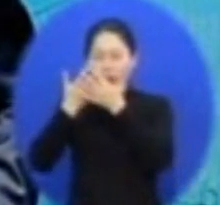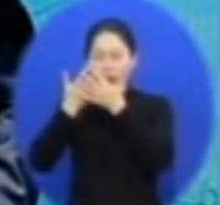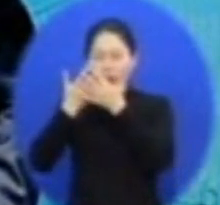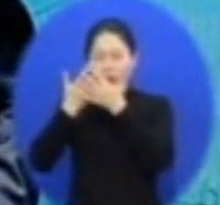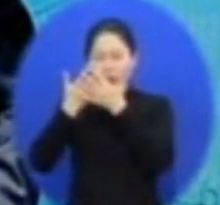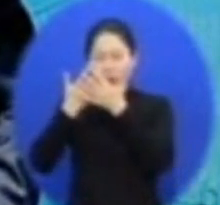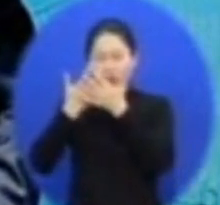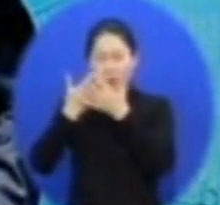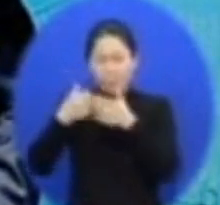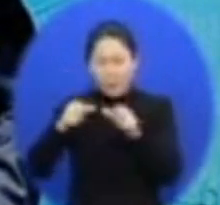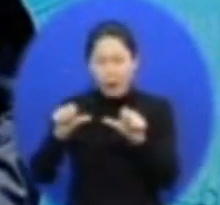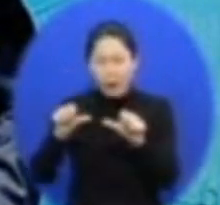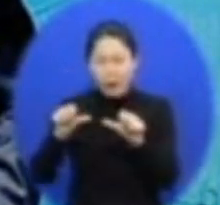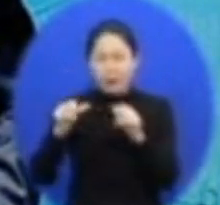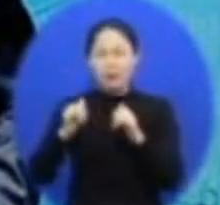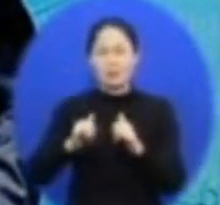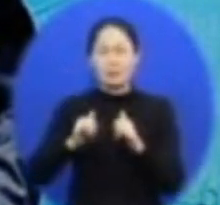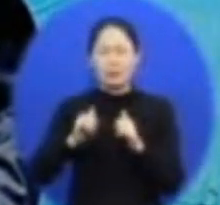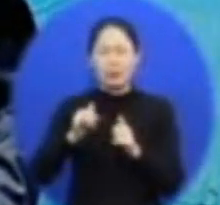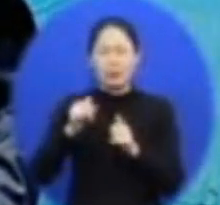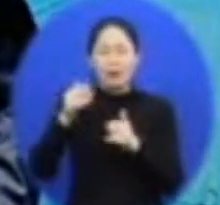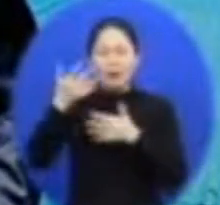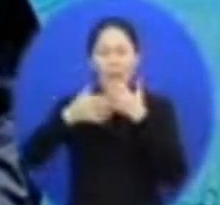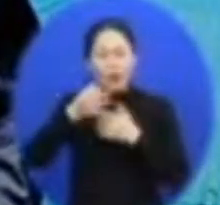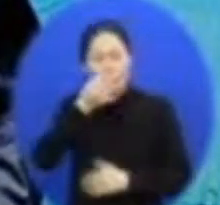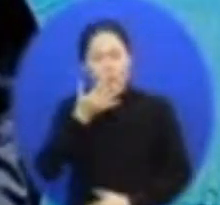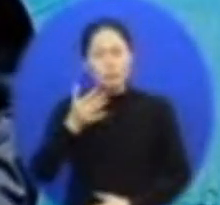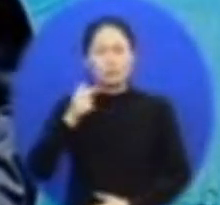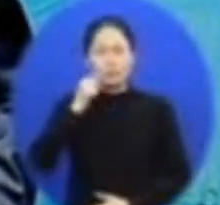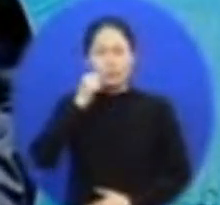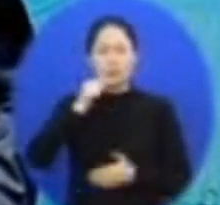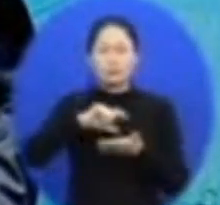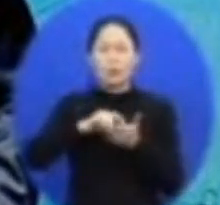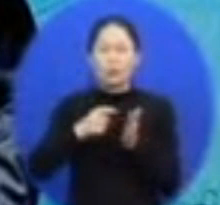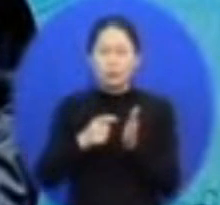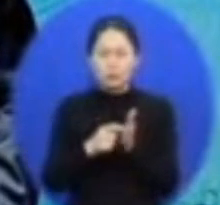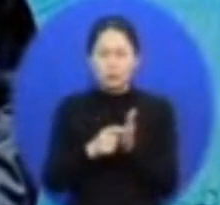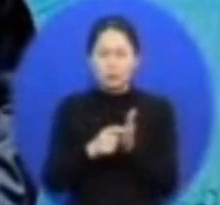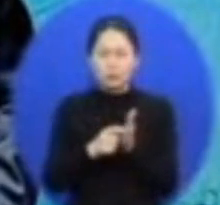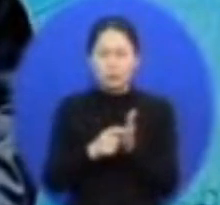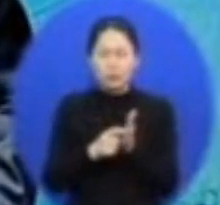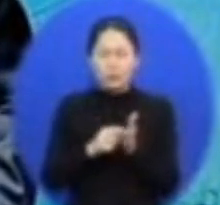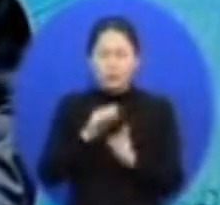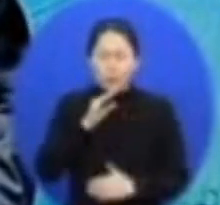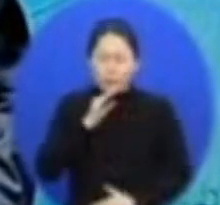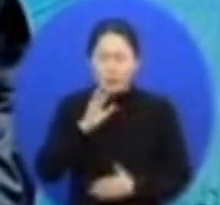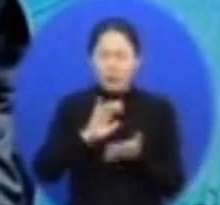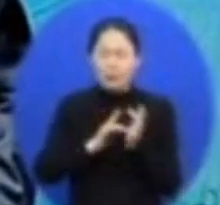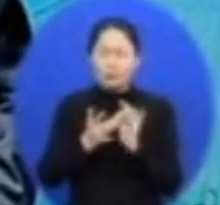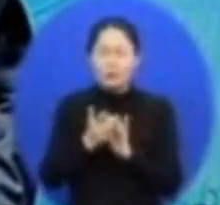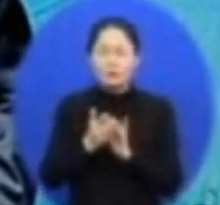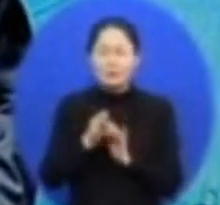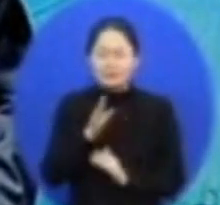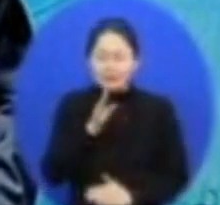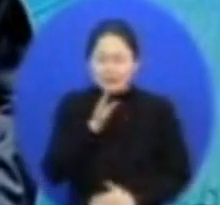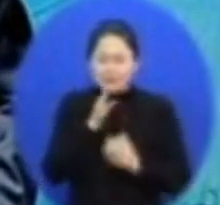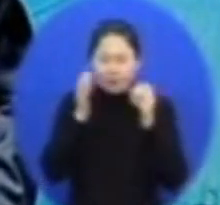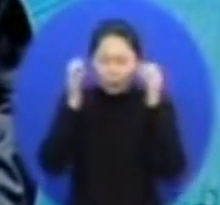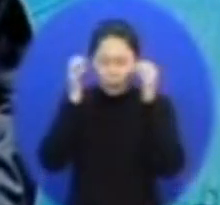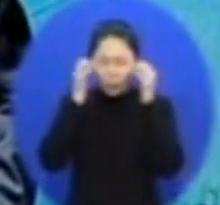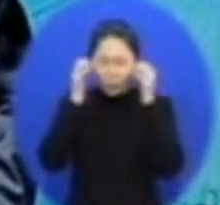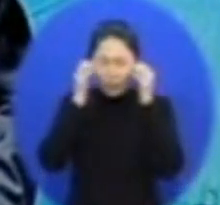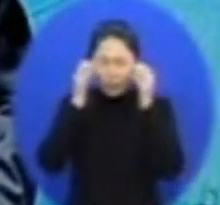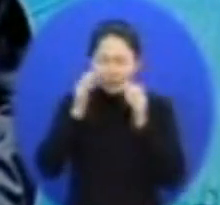영화를 보여줄 수가 없었다 고 할 정도로 그러니 실제로 예수님이 십자가에 당하신 고난은 얼마나 끔찍하고